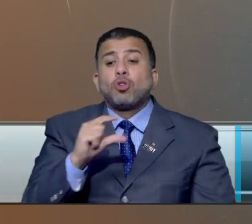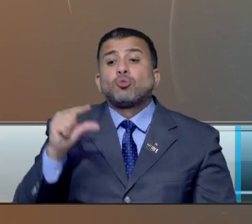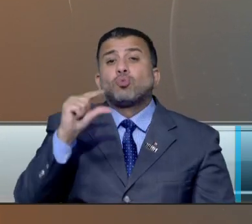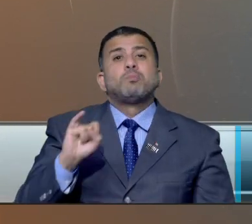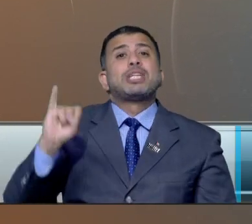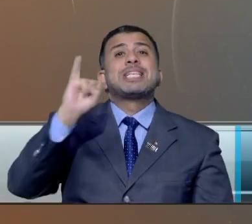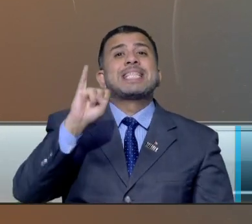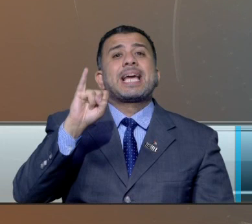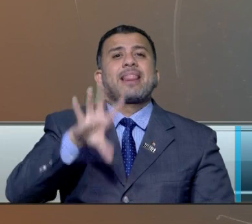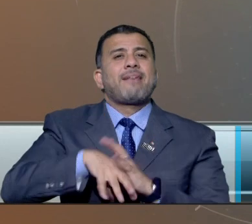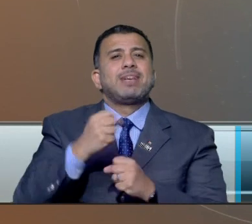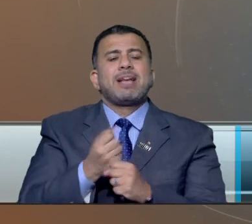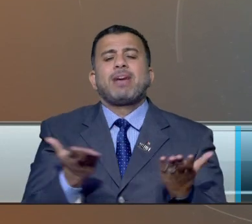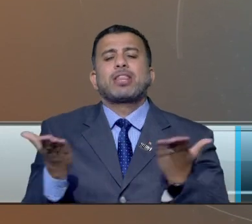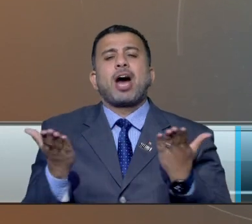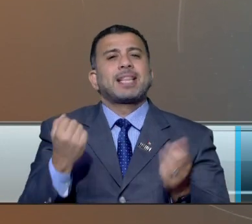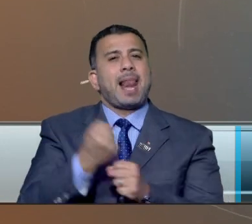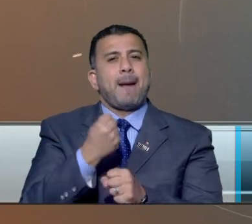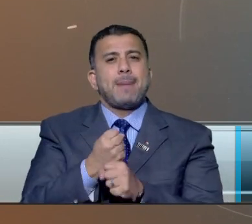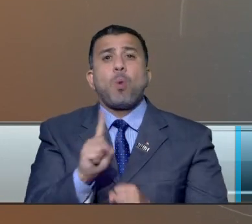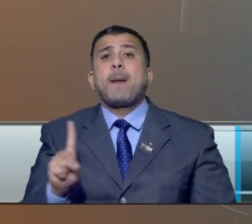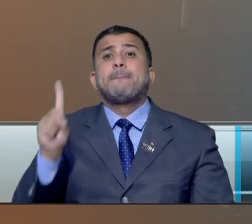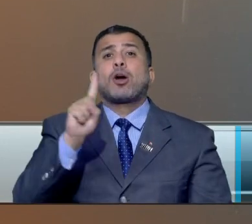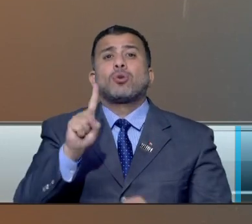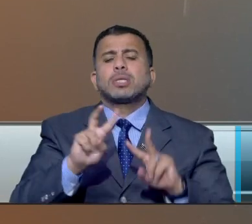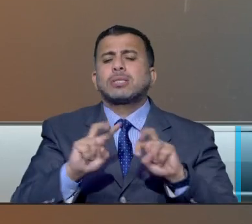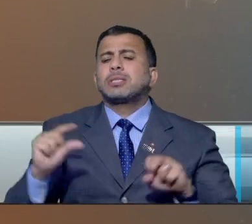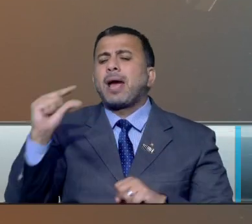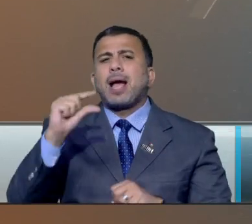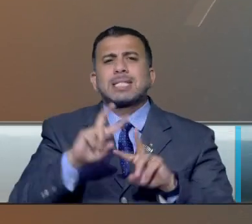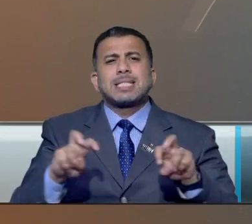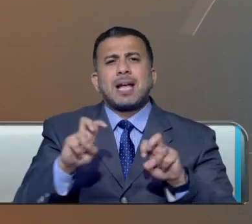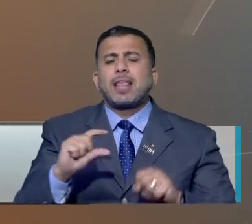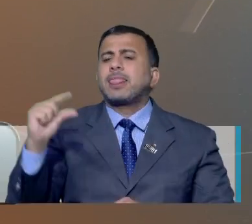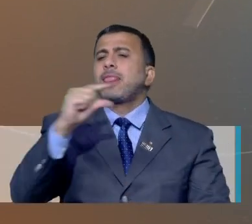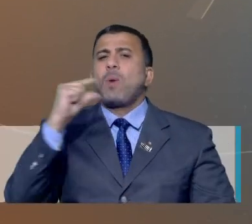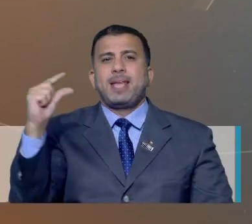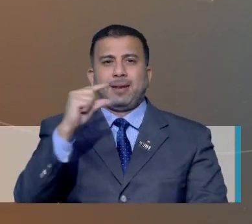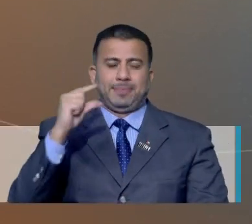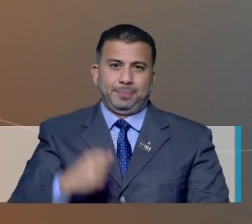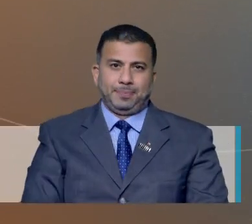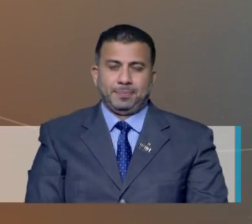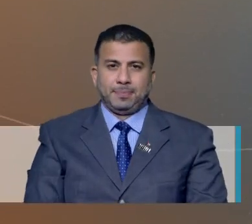سعادته درجه الماجستير التنفيذي في اداره الاعمال وبكالوريوس الدراسات الدوليه